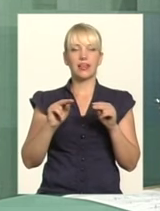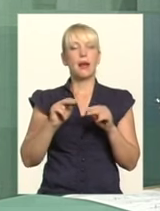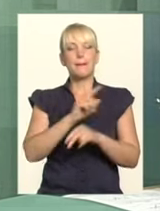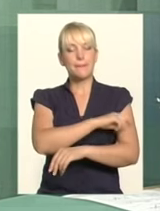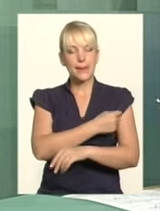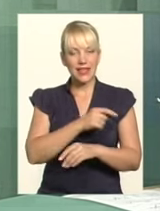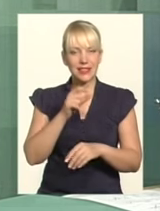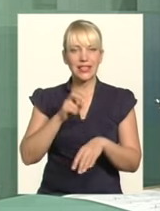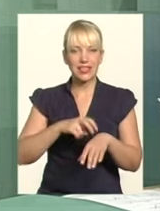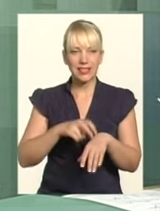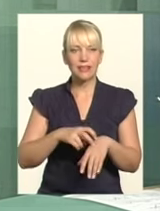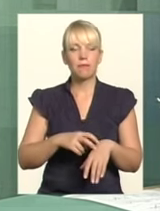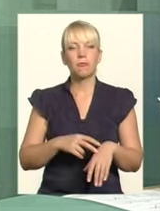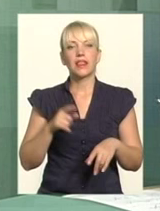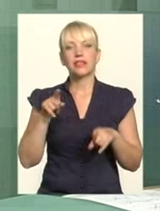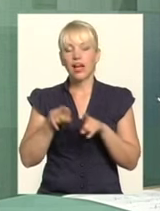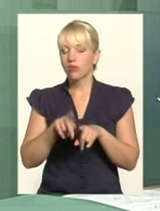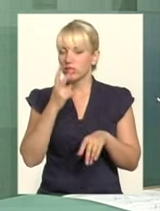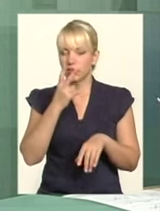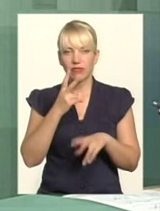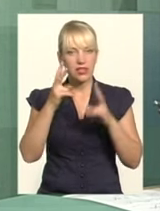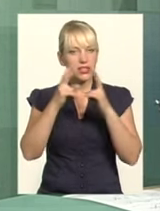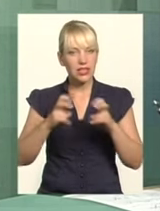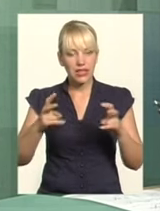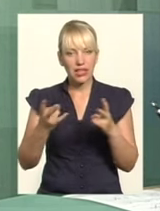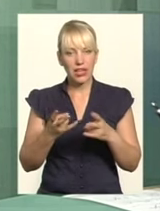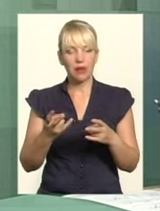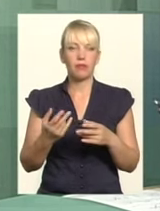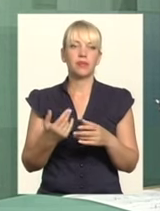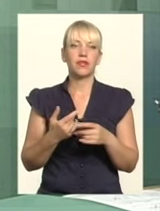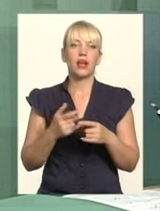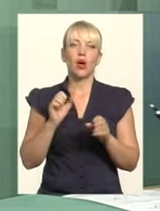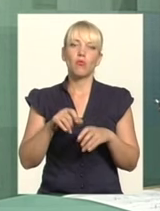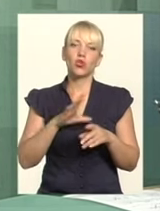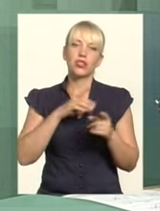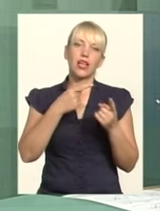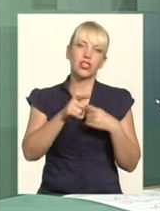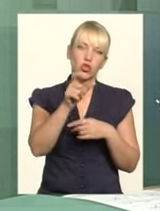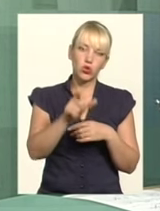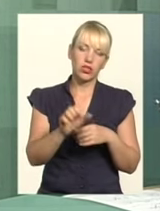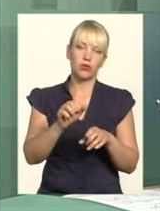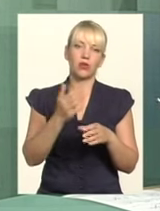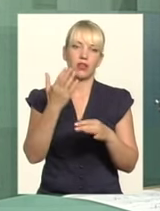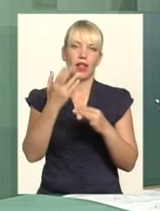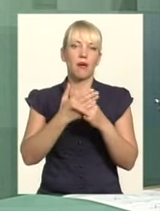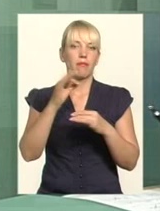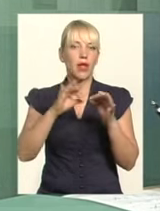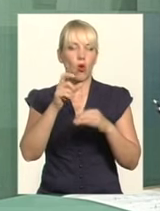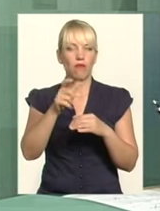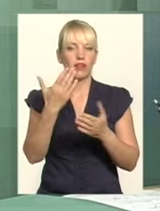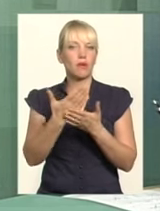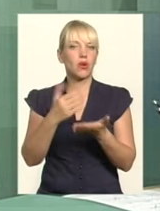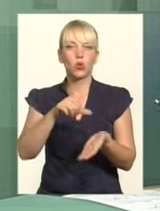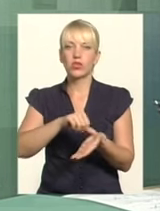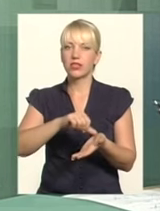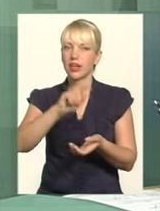інші є пільговики в сім'ї, то треба це також подивитися. Якщо є інші, то подивитися, може, і на іншого пільговика. Якщо там, наприклад, учасник